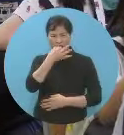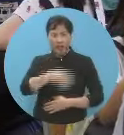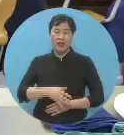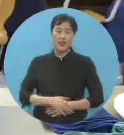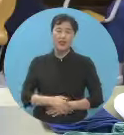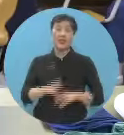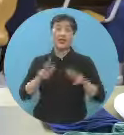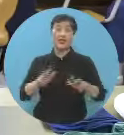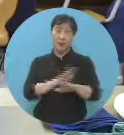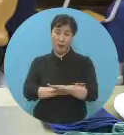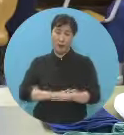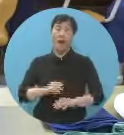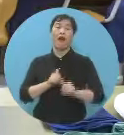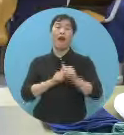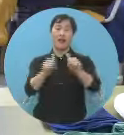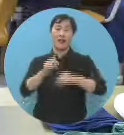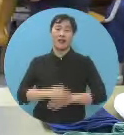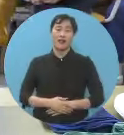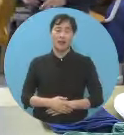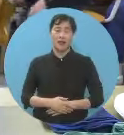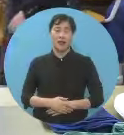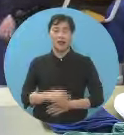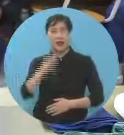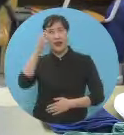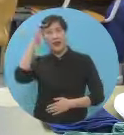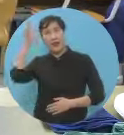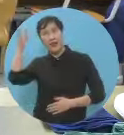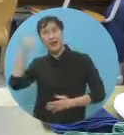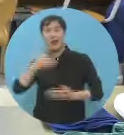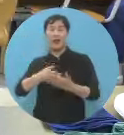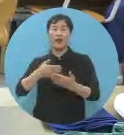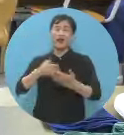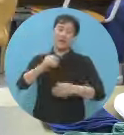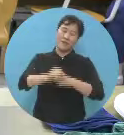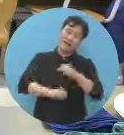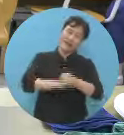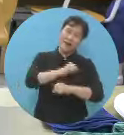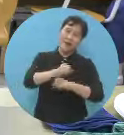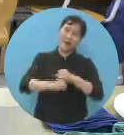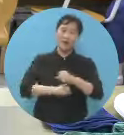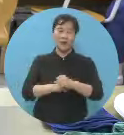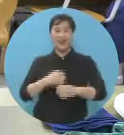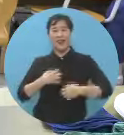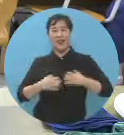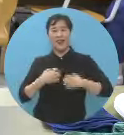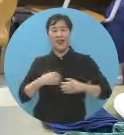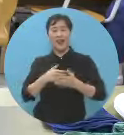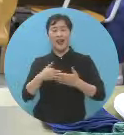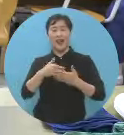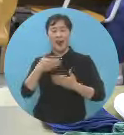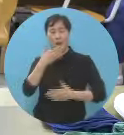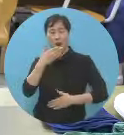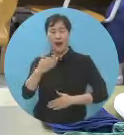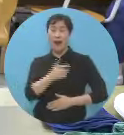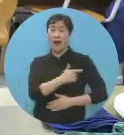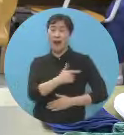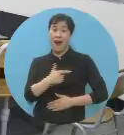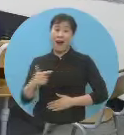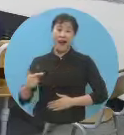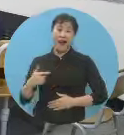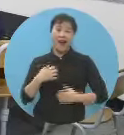따라합니다. 상상화를 그릴 때 마음대로 붓으로 이렇게 재미있게 그릴 수 있으니까 너무